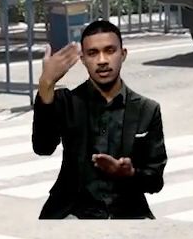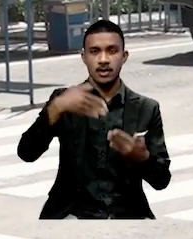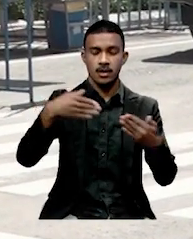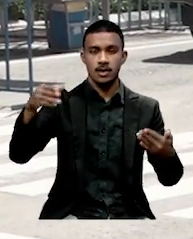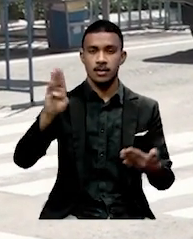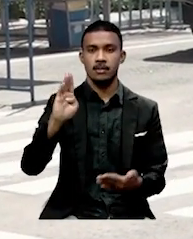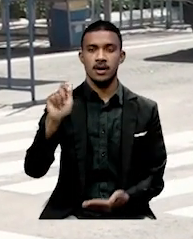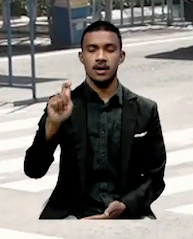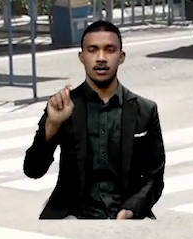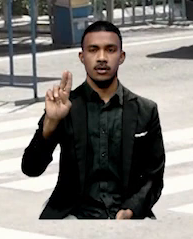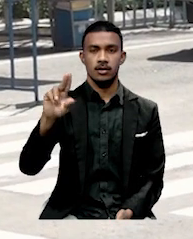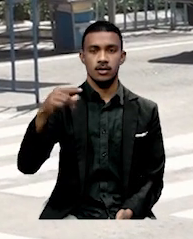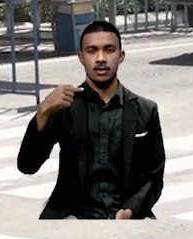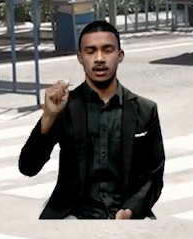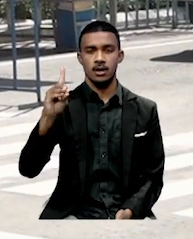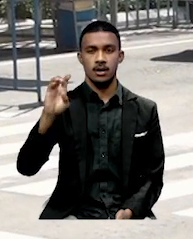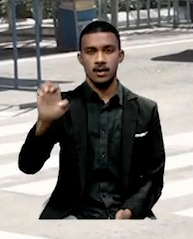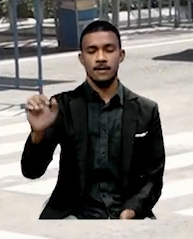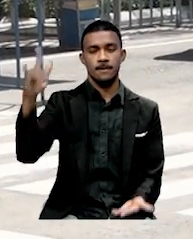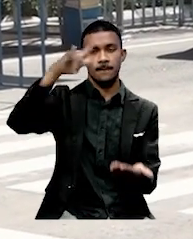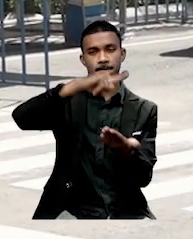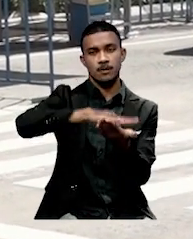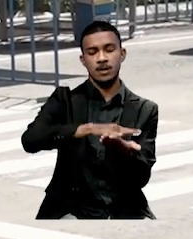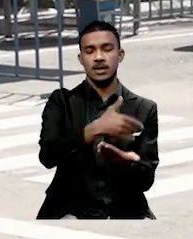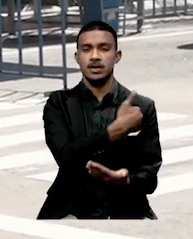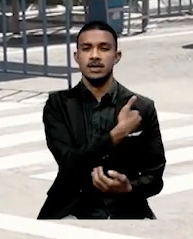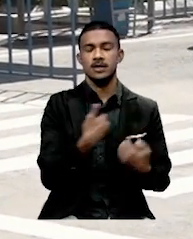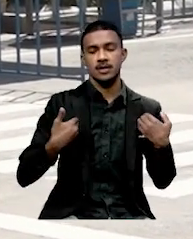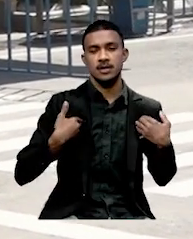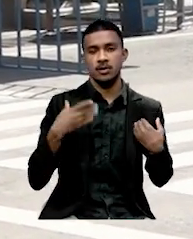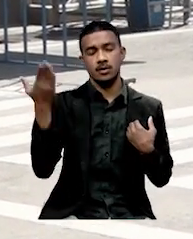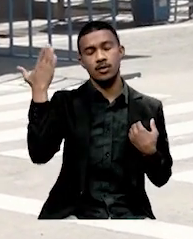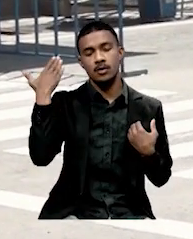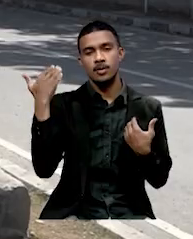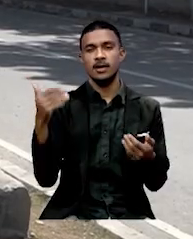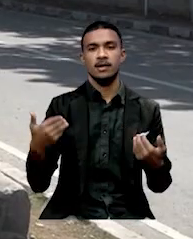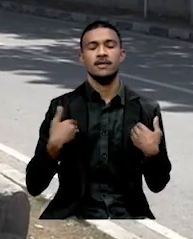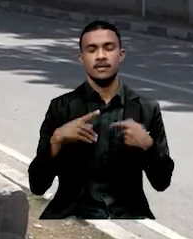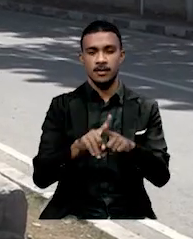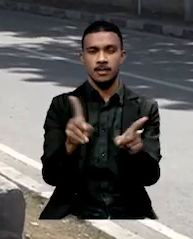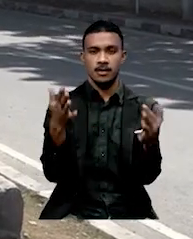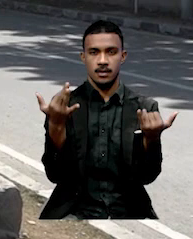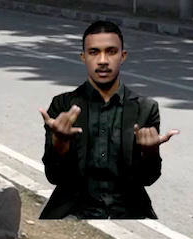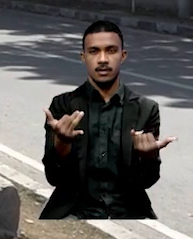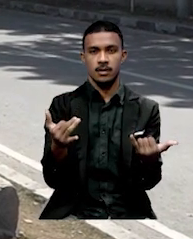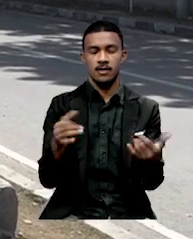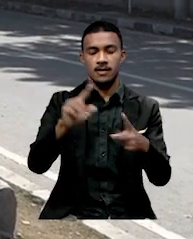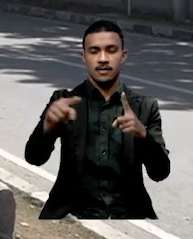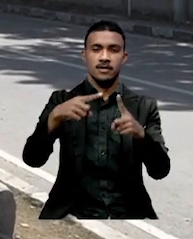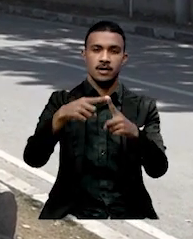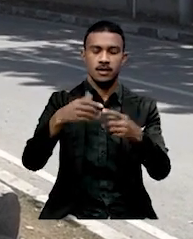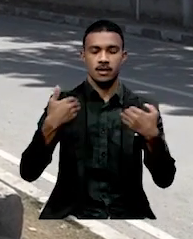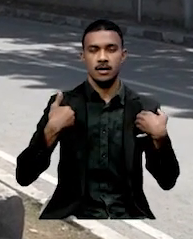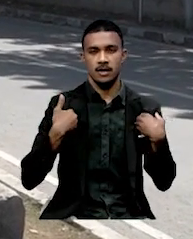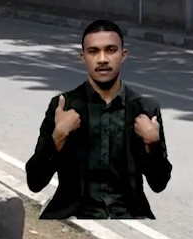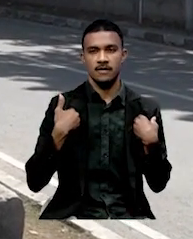iha portu, aeroportu serne ida model siro uluk na bema ke iha. Agora sekarik